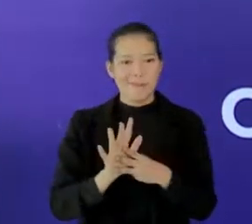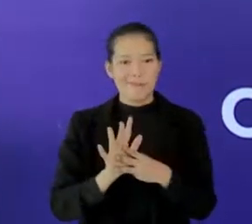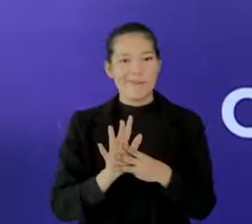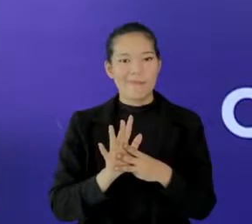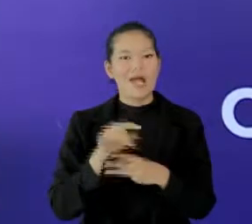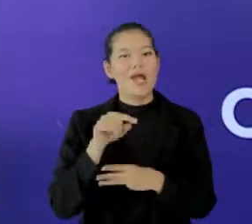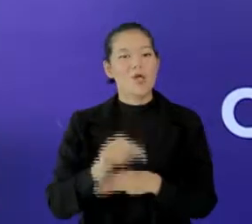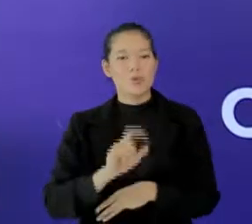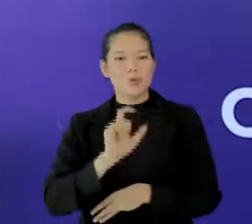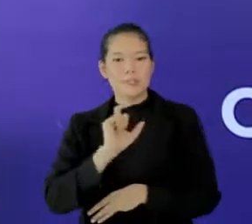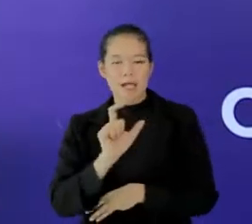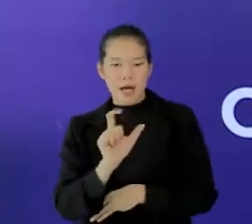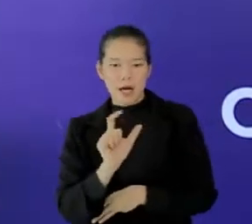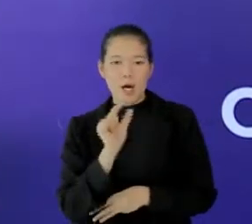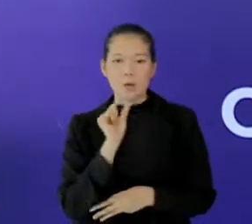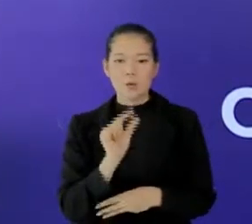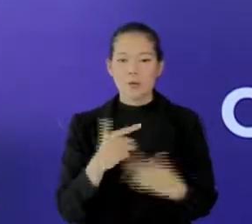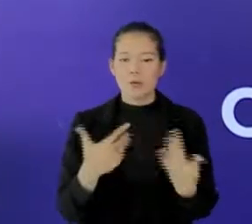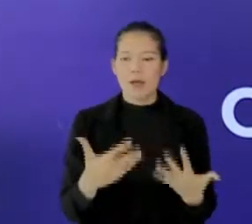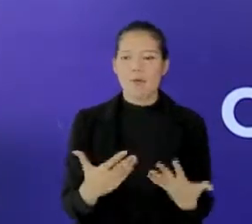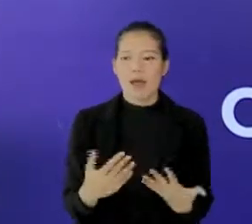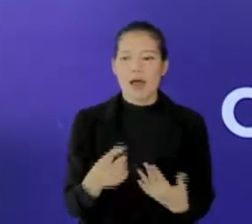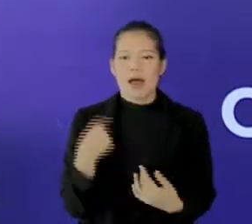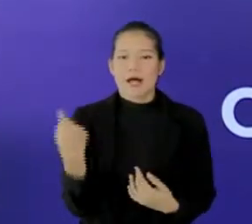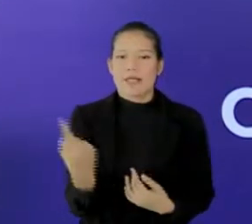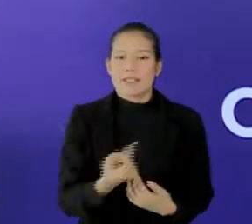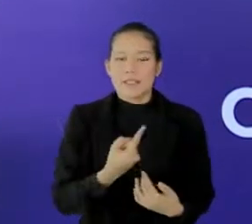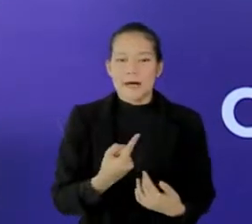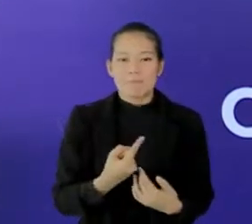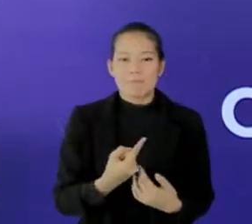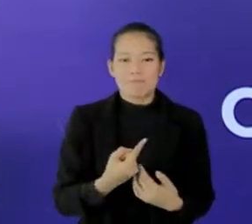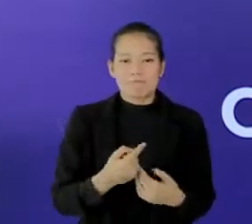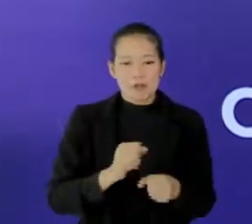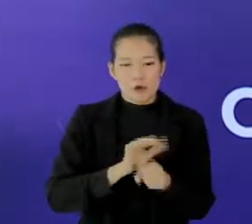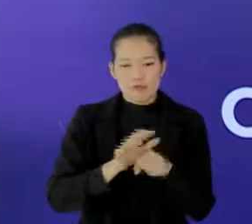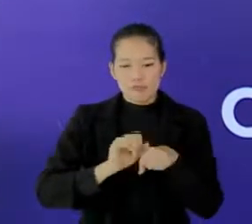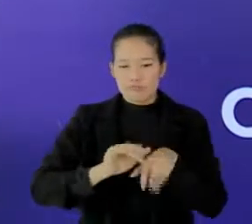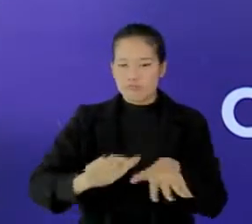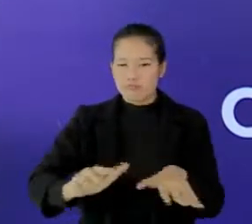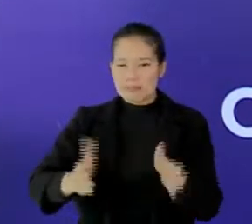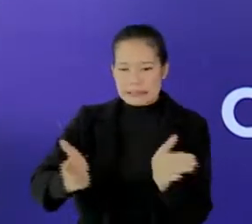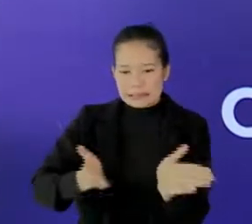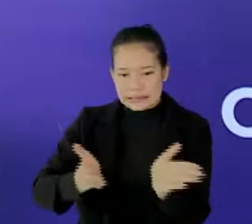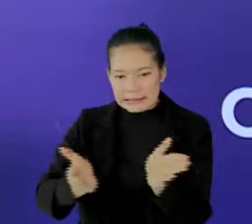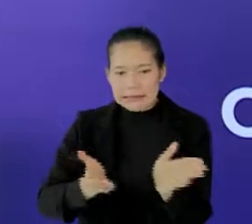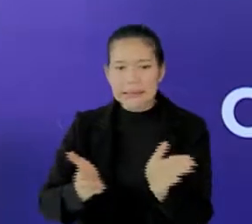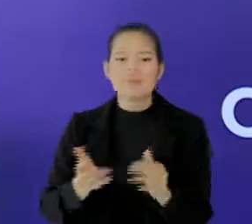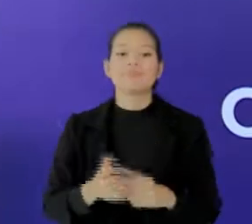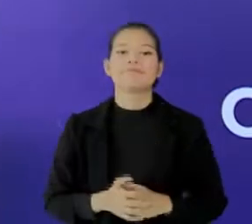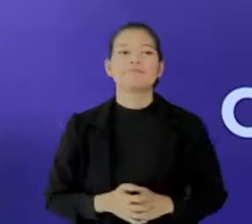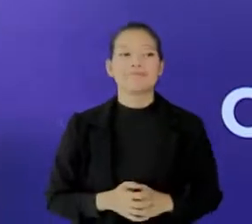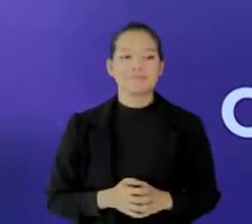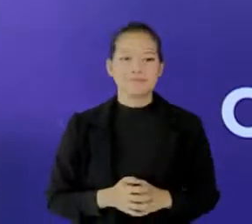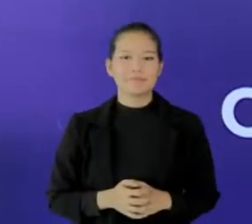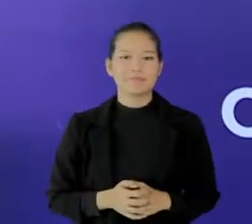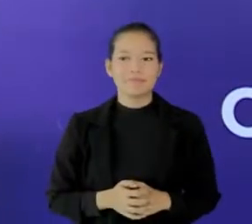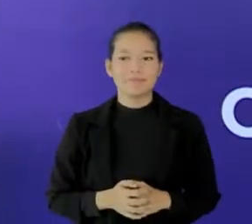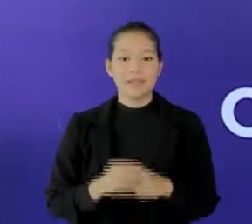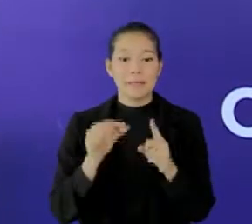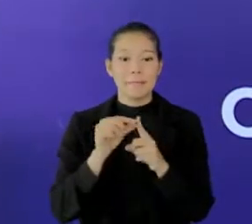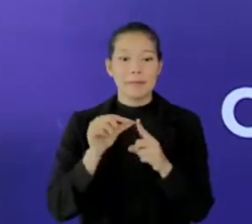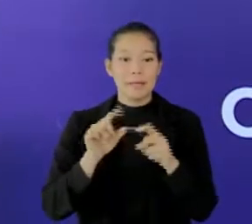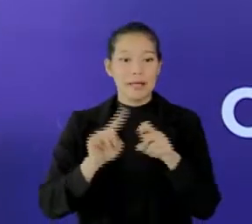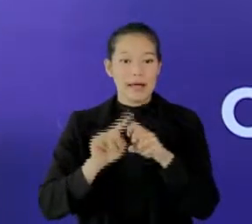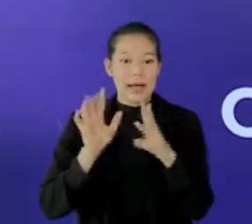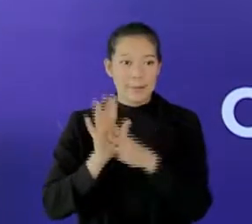satu strategi untuk kita bisa mengendalikan laju penularan COVID-19. Ini